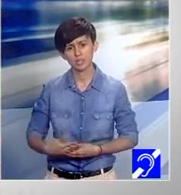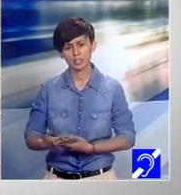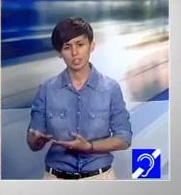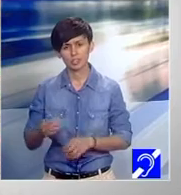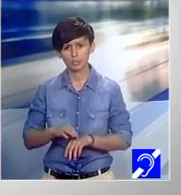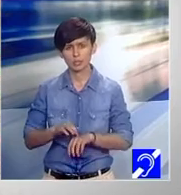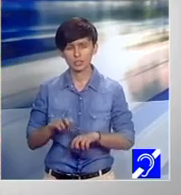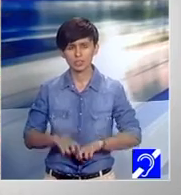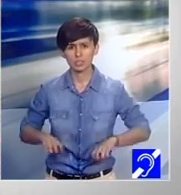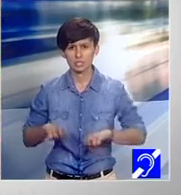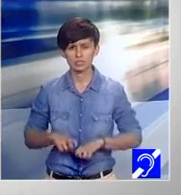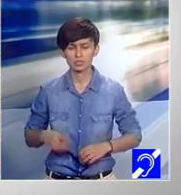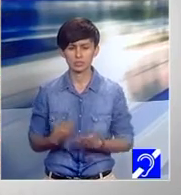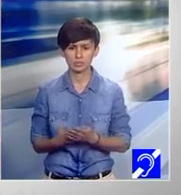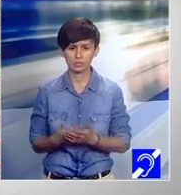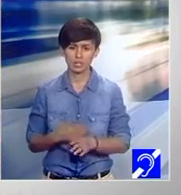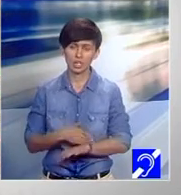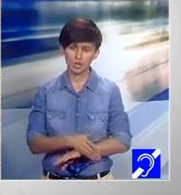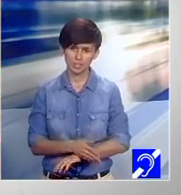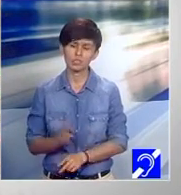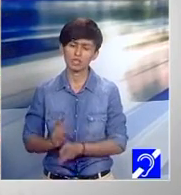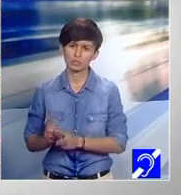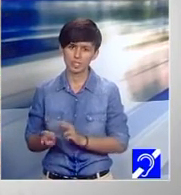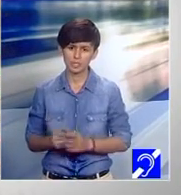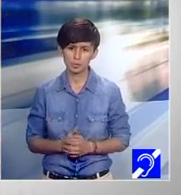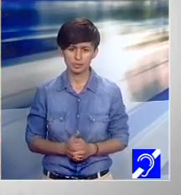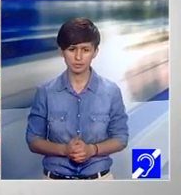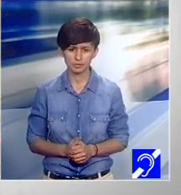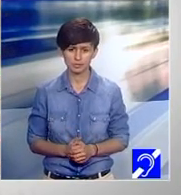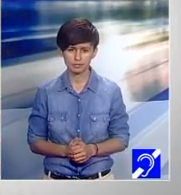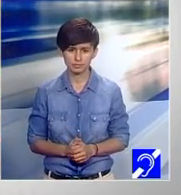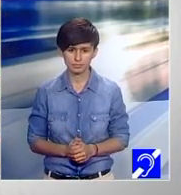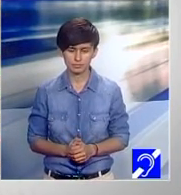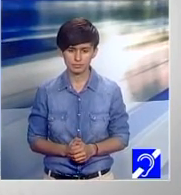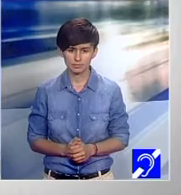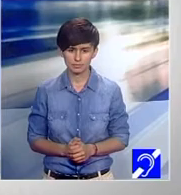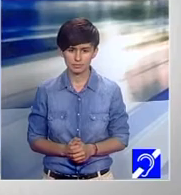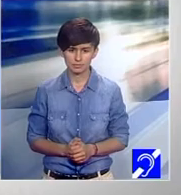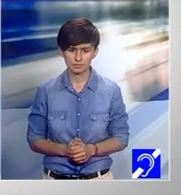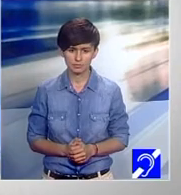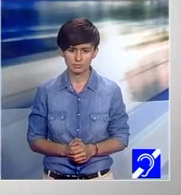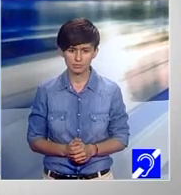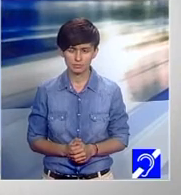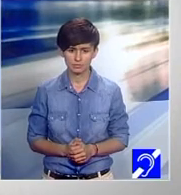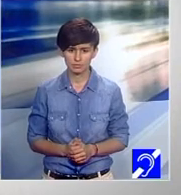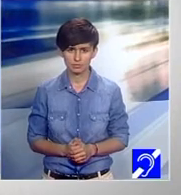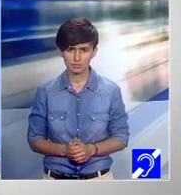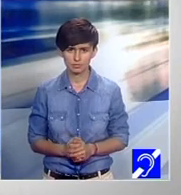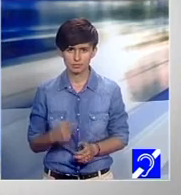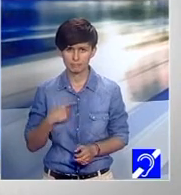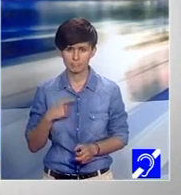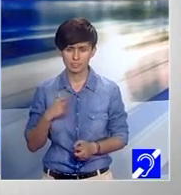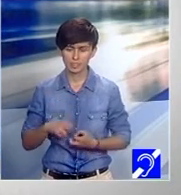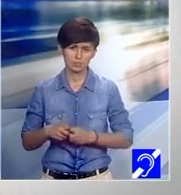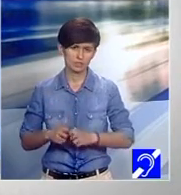dietă într-o dietă pentru o terapie. Da, este o problemă